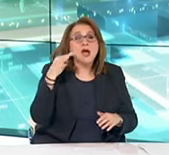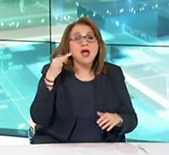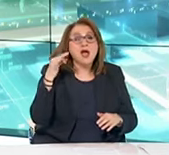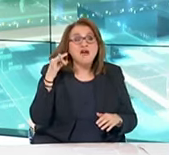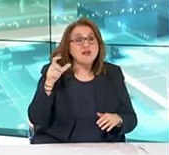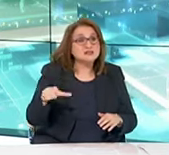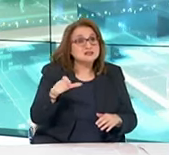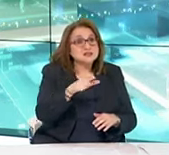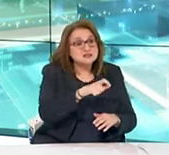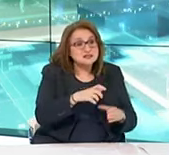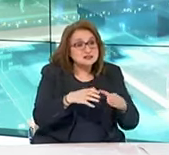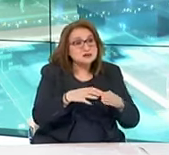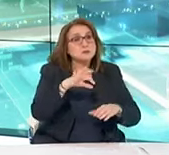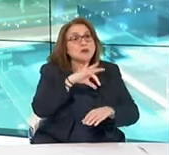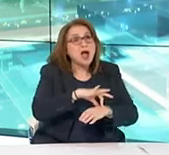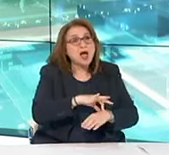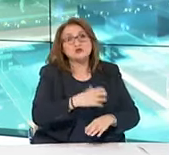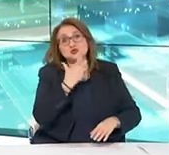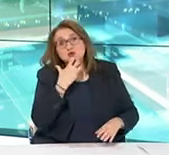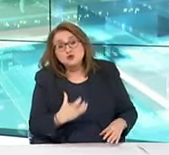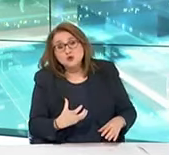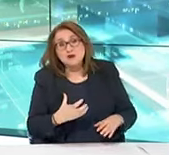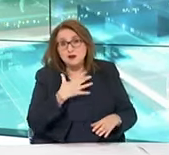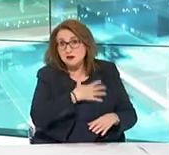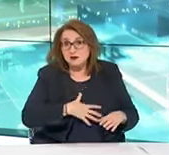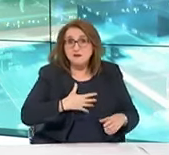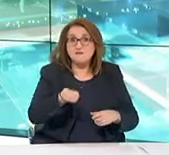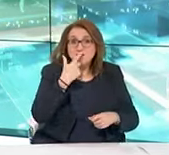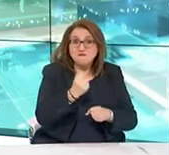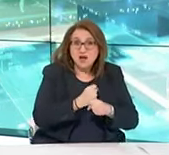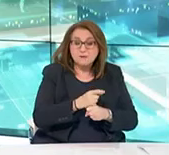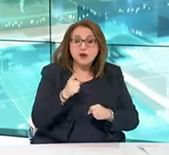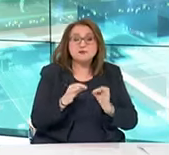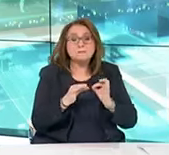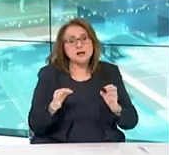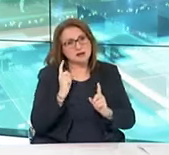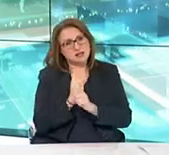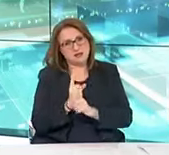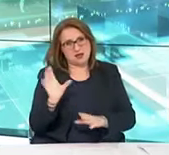ιδιαίτερα αυτούς που νοσούν με σοβαρή ανοσοκαταστολή. Σας ευχαριστώ.